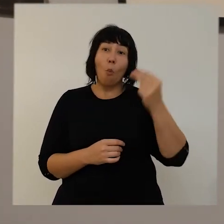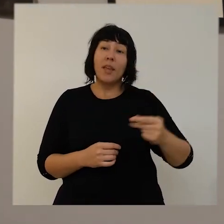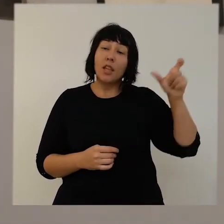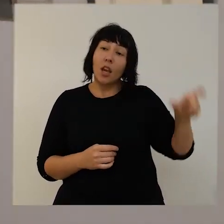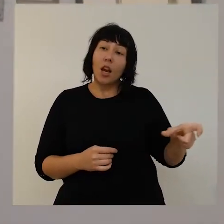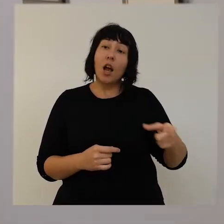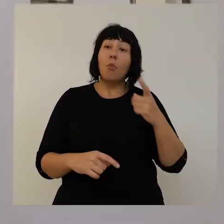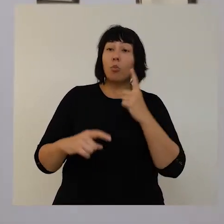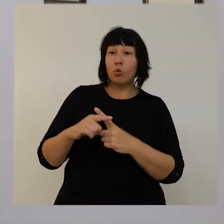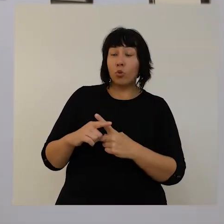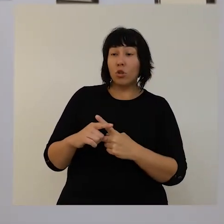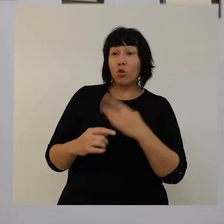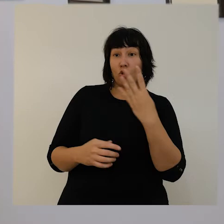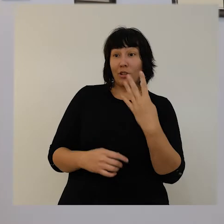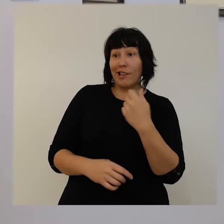ustanove kulture.